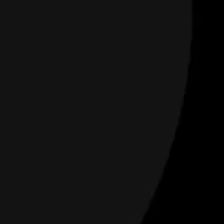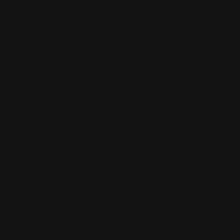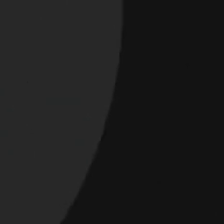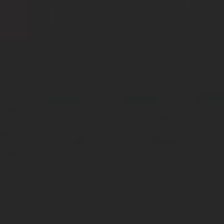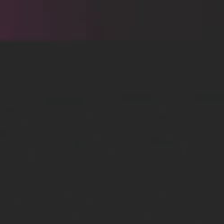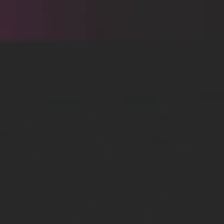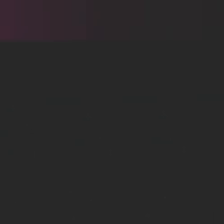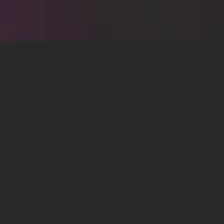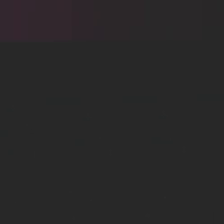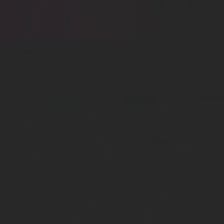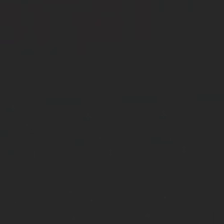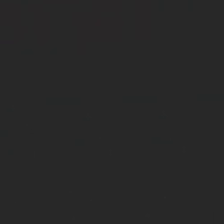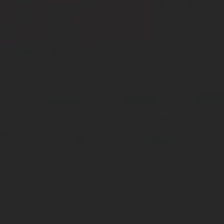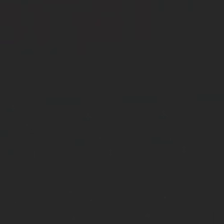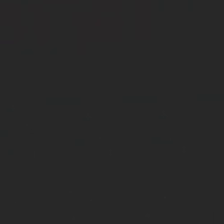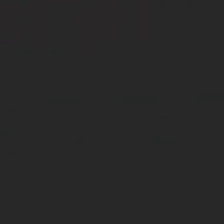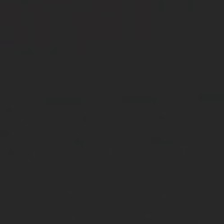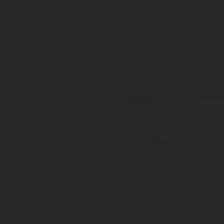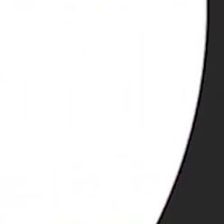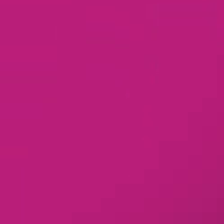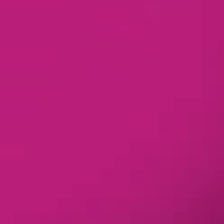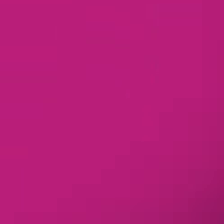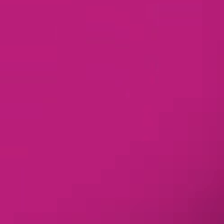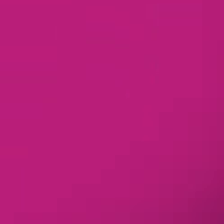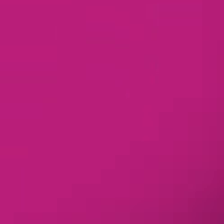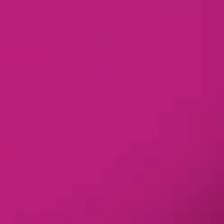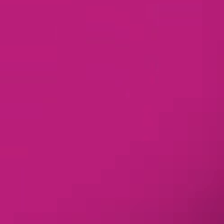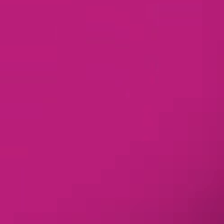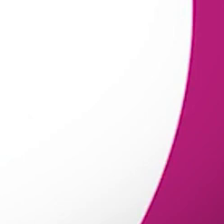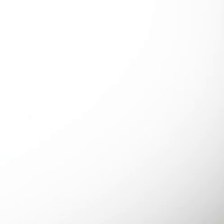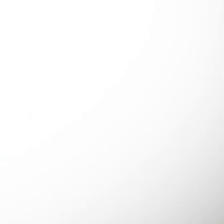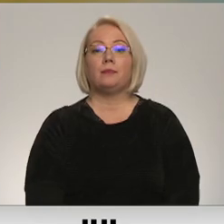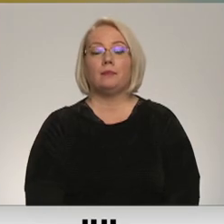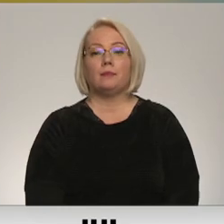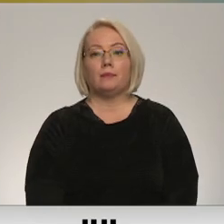Re! Viss ēters ir te!